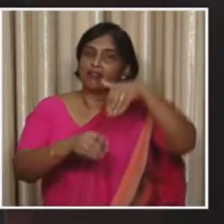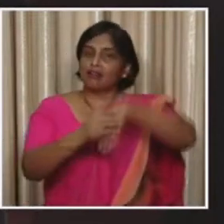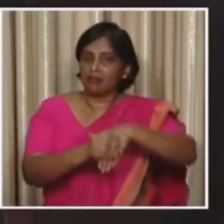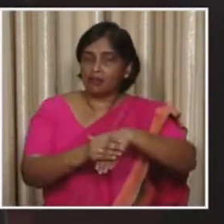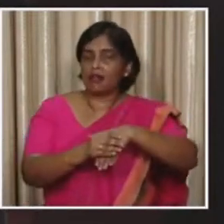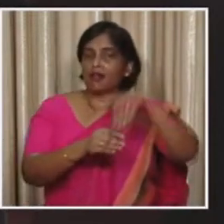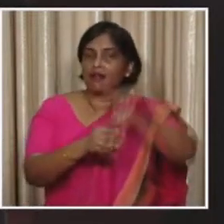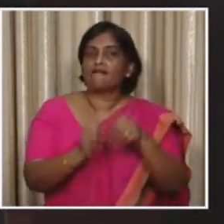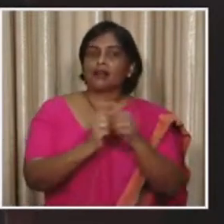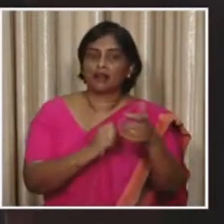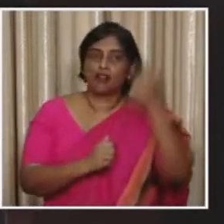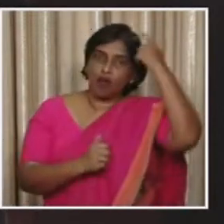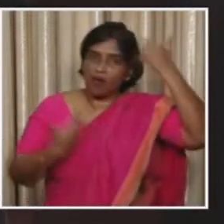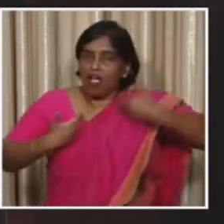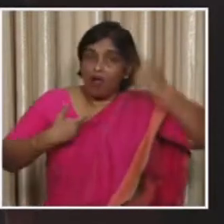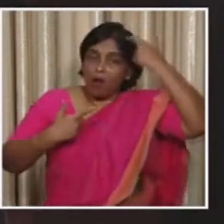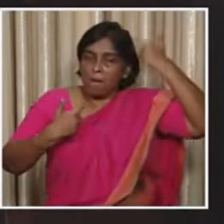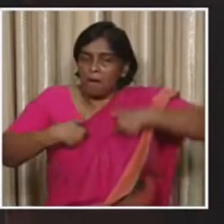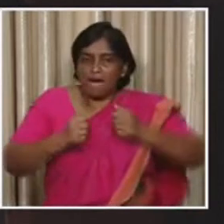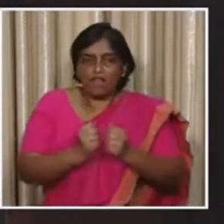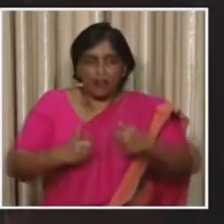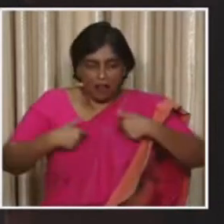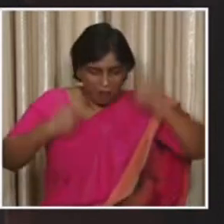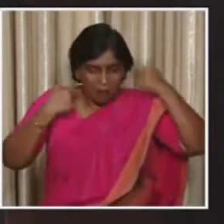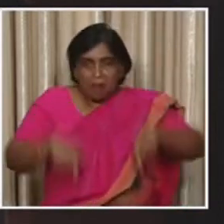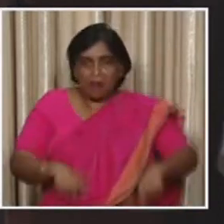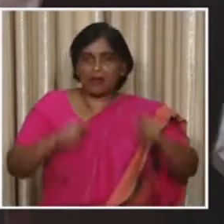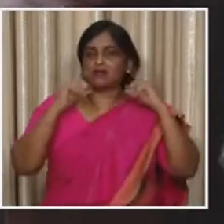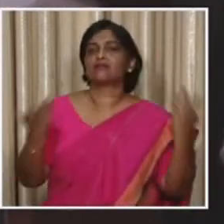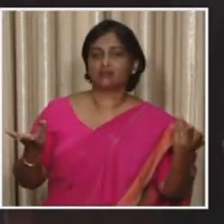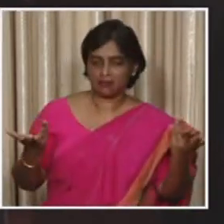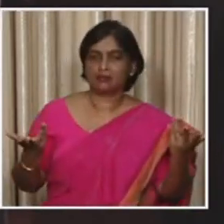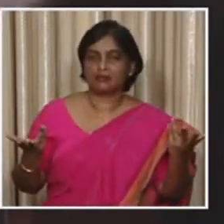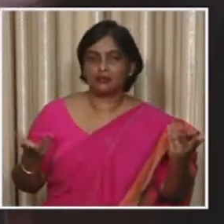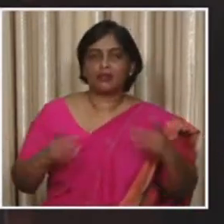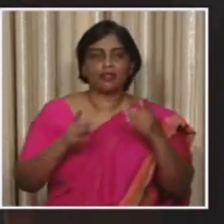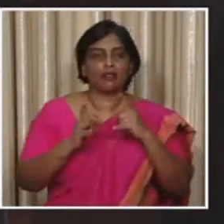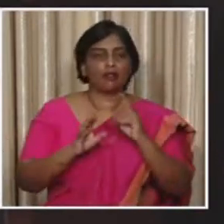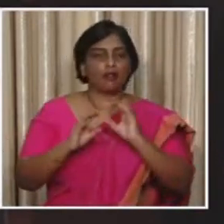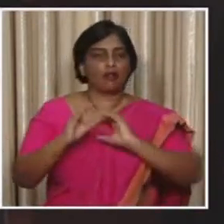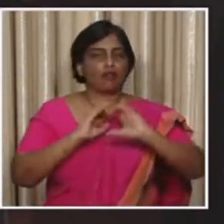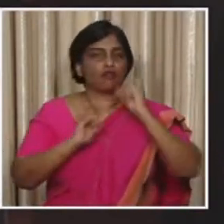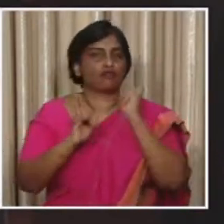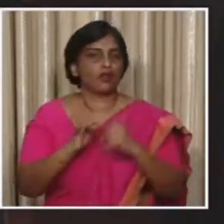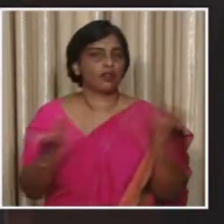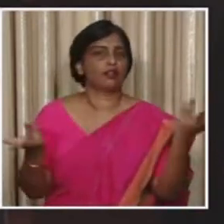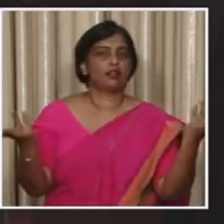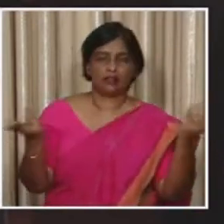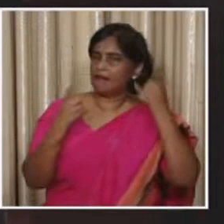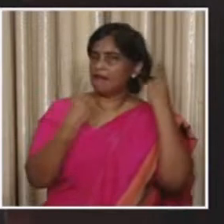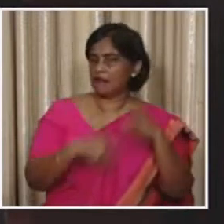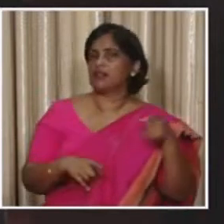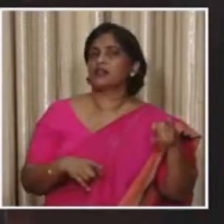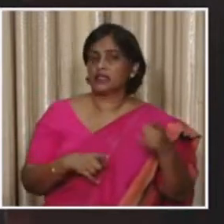පද්ධතිය වැඩ කරන්නේ නැහැ. උළු දන්නේ නැහැ, කඳ කරන දේ, කඳ දන්නේ නැහැ, කකුල් දෙක කරන දේ, කකුල් දෙක දන්නේ නැහැ, අත් කරන දේ. කිසිම කෝඩිනේෂන් එකක් නැහැ. ඒ නිසා